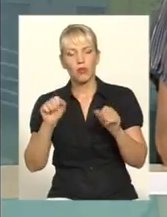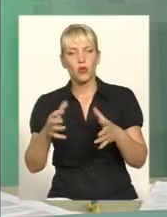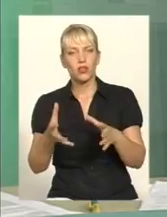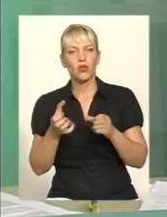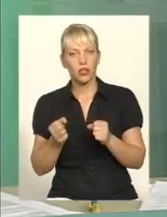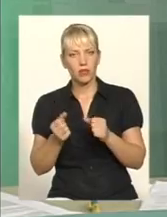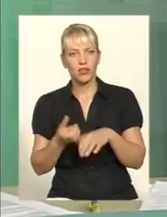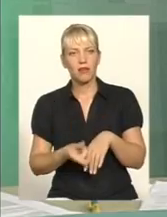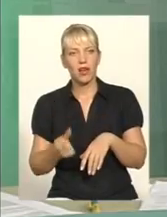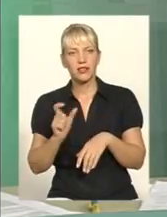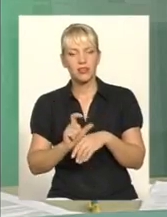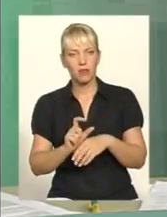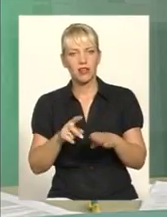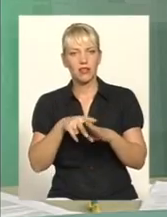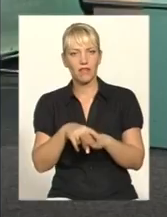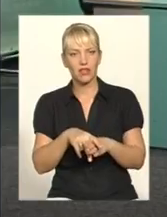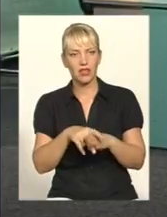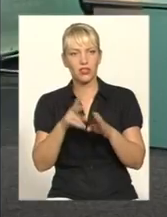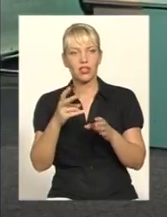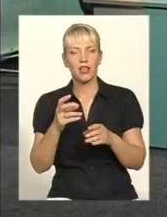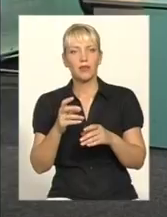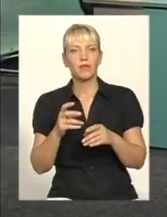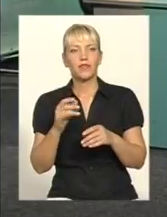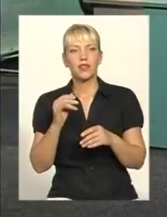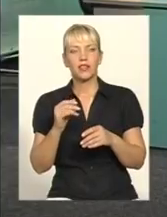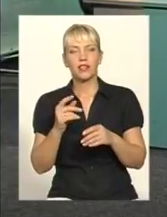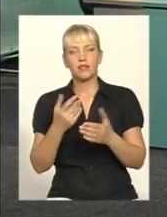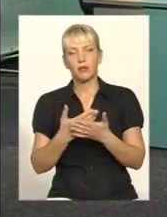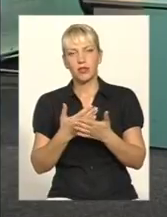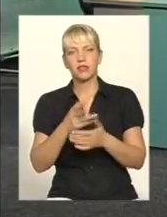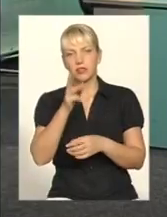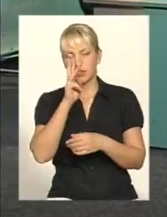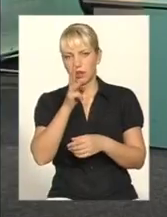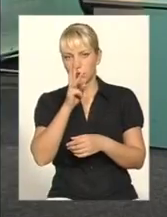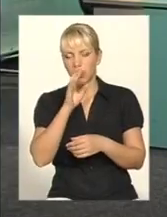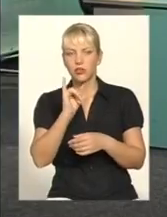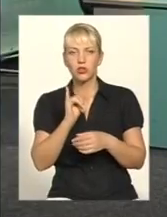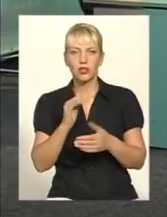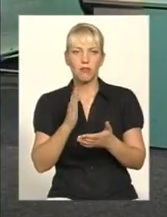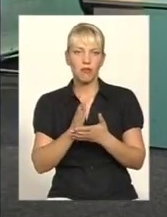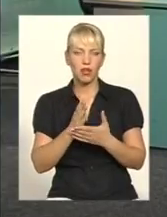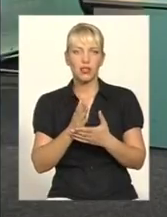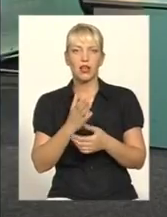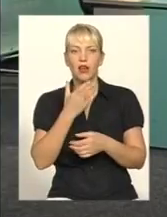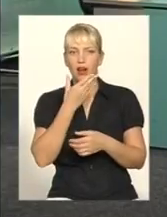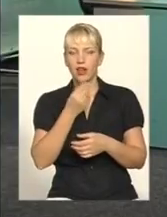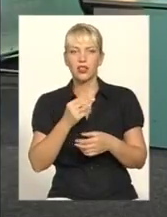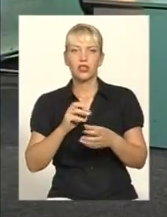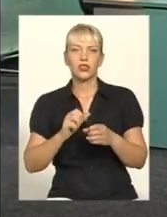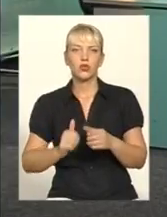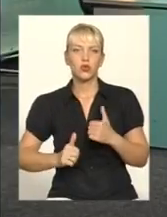максимальне навантаження, таке як відповідну зарплату, і мати достойне соціальне